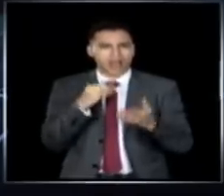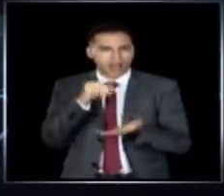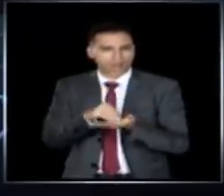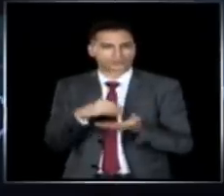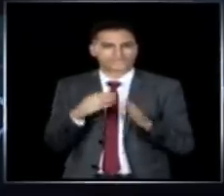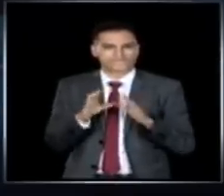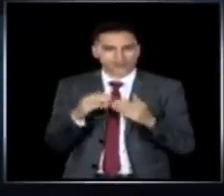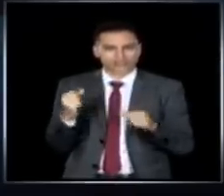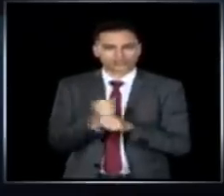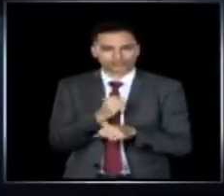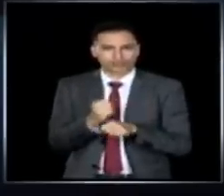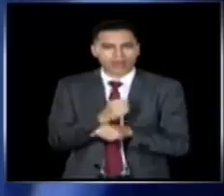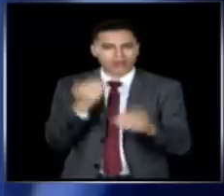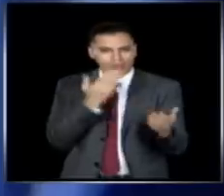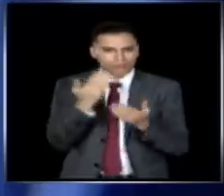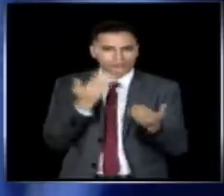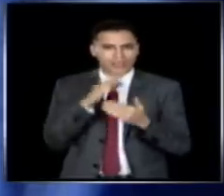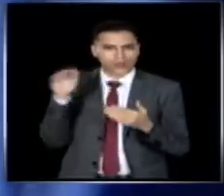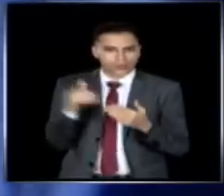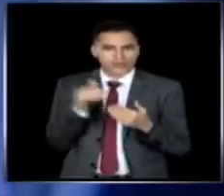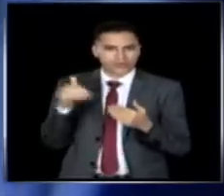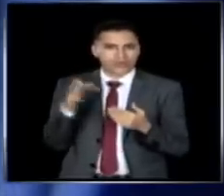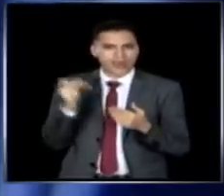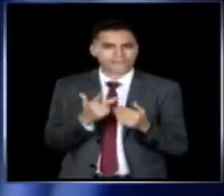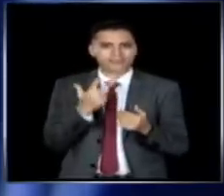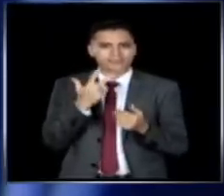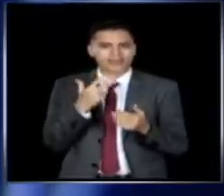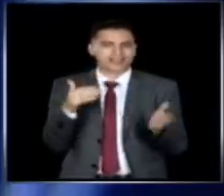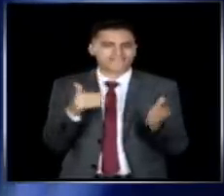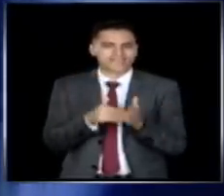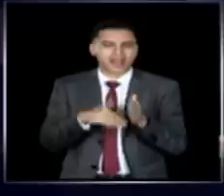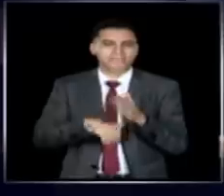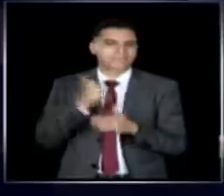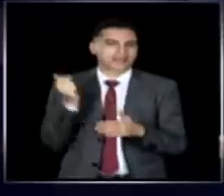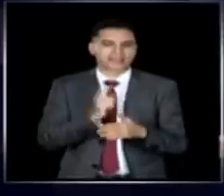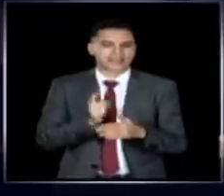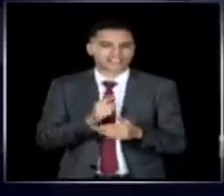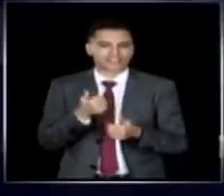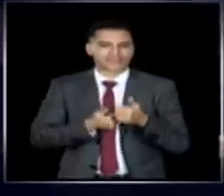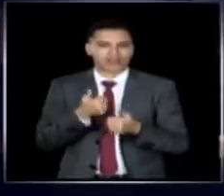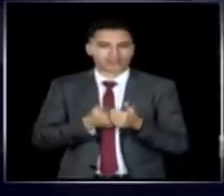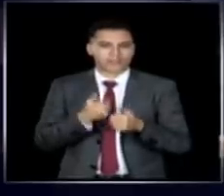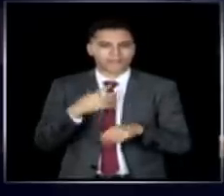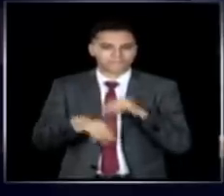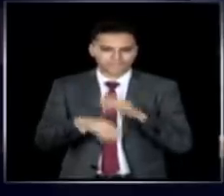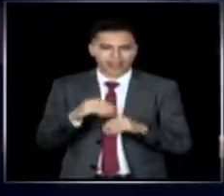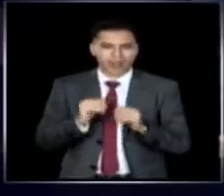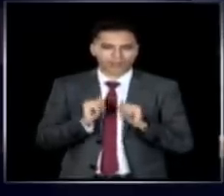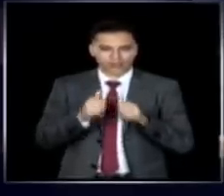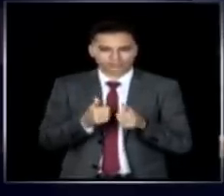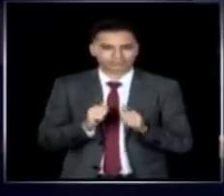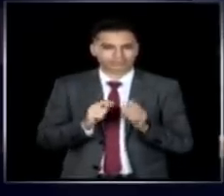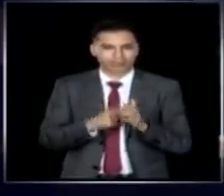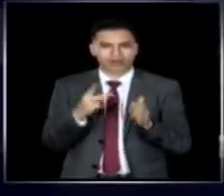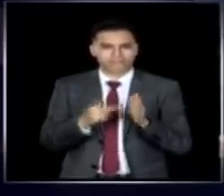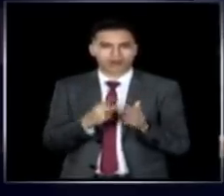نشتغل، وكنا الحقيقه بنيجي جينا 3 مرات وما تاهلناش. 3 مرات بتحاول تشارك مع عباقرة